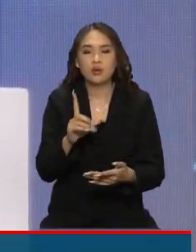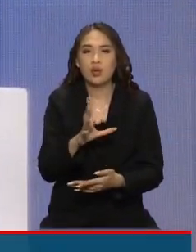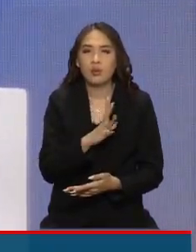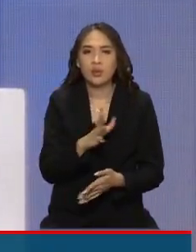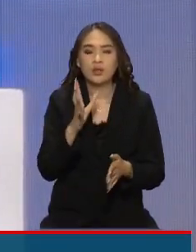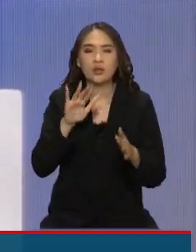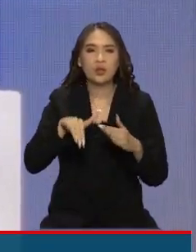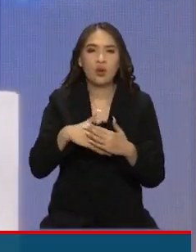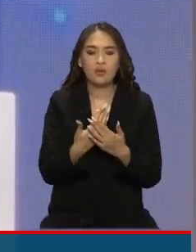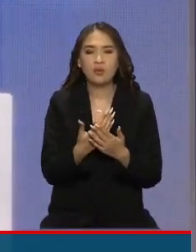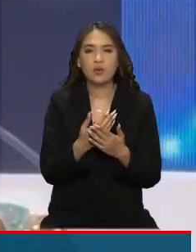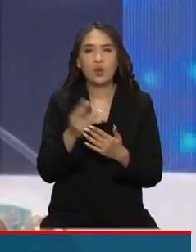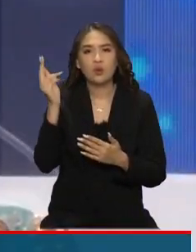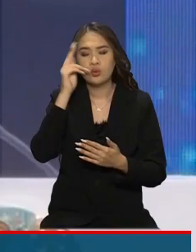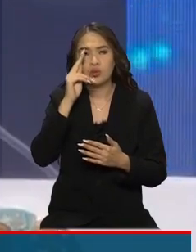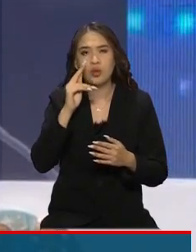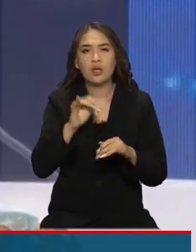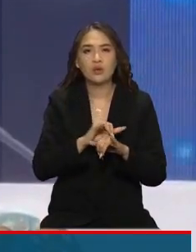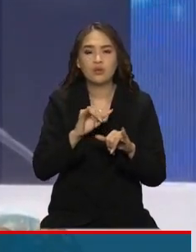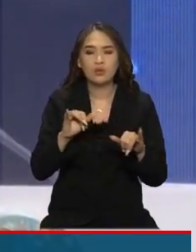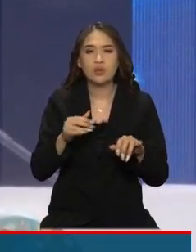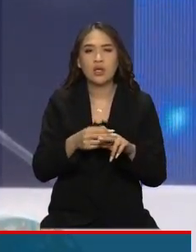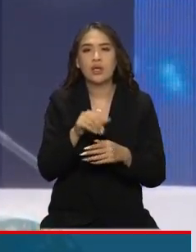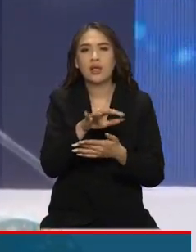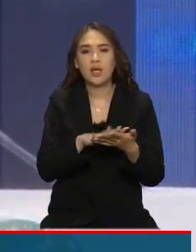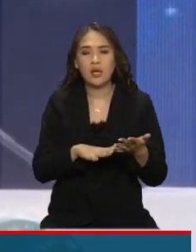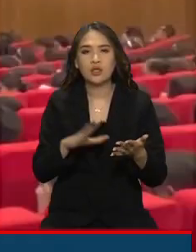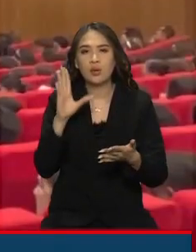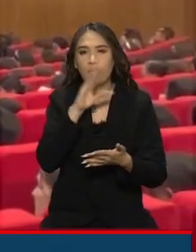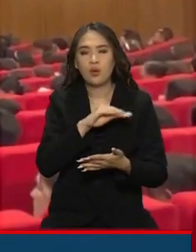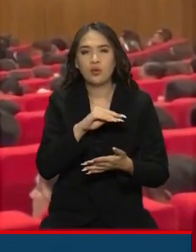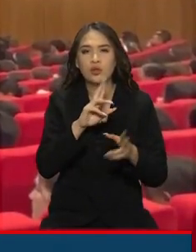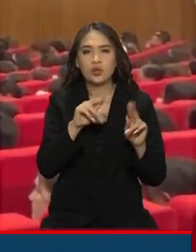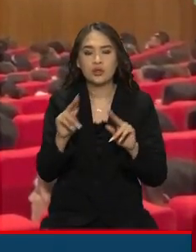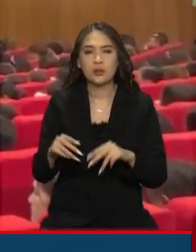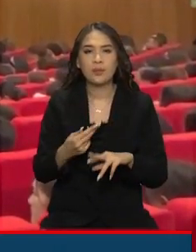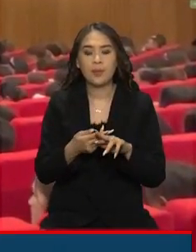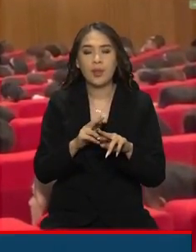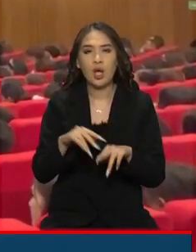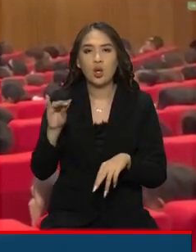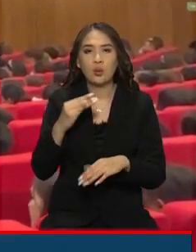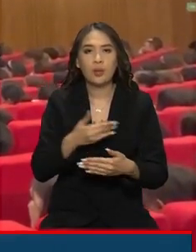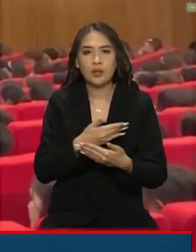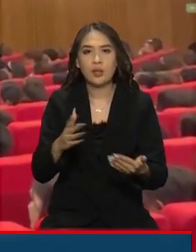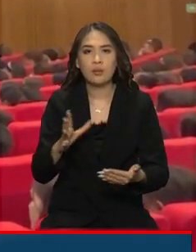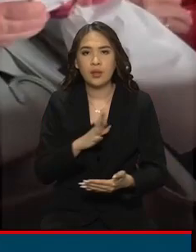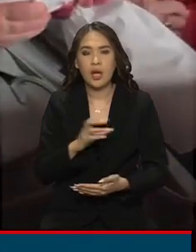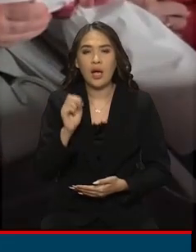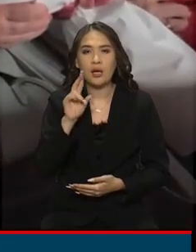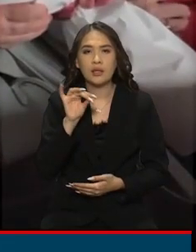технического и профессионального образования. Радуйте и дальше своими достижениями. Также всех с юбилеем поздравили глава аппарата